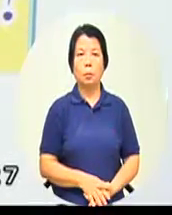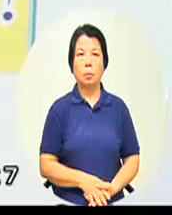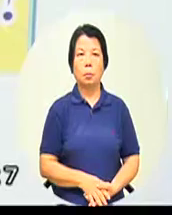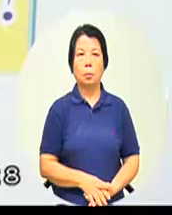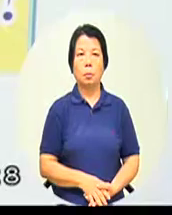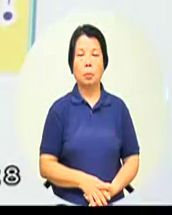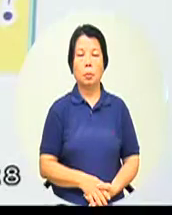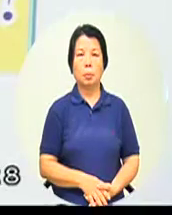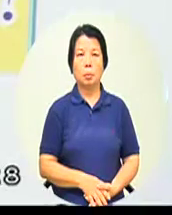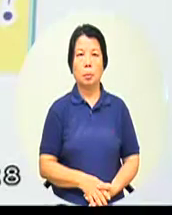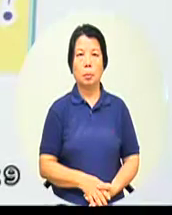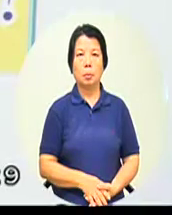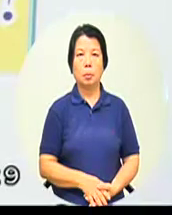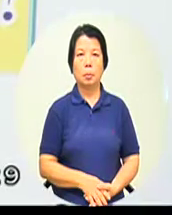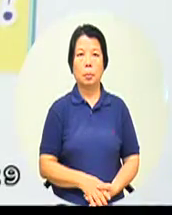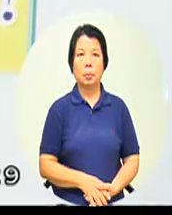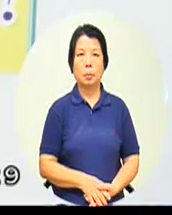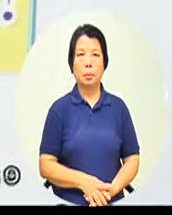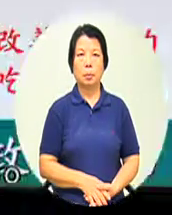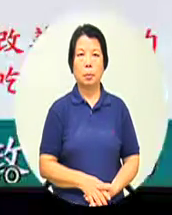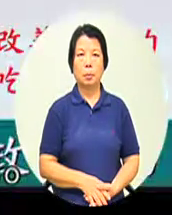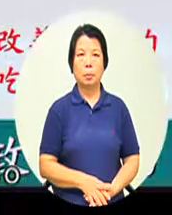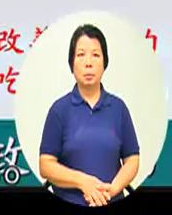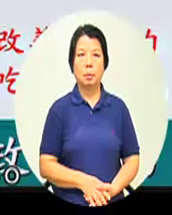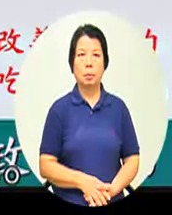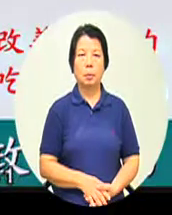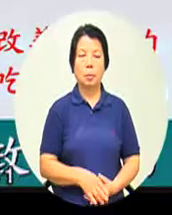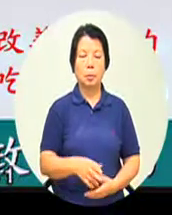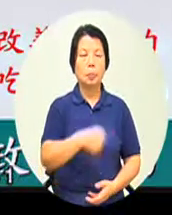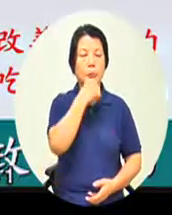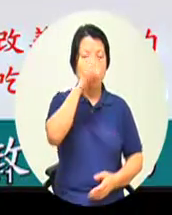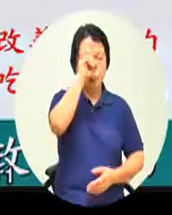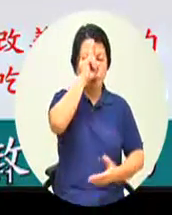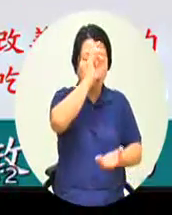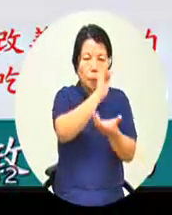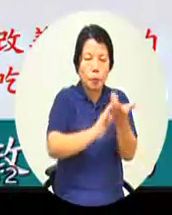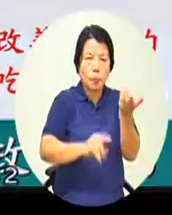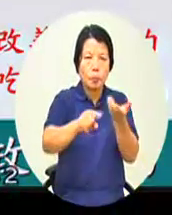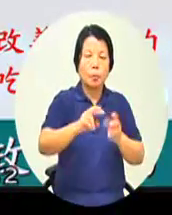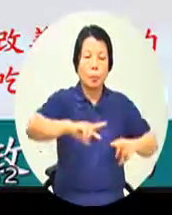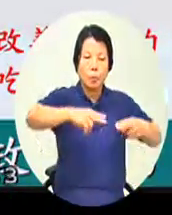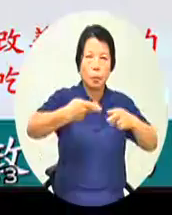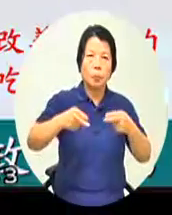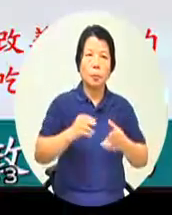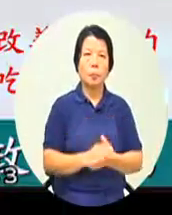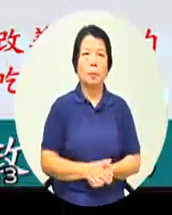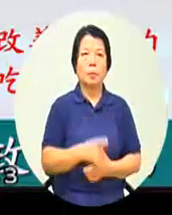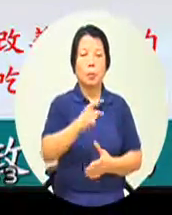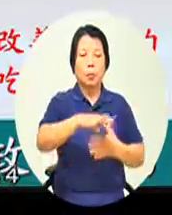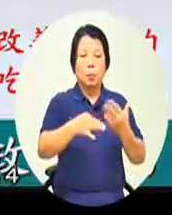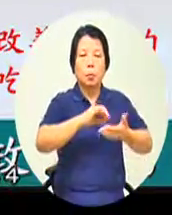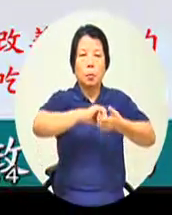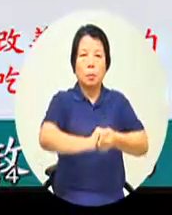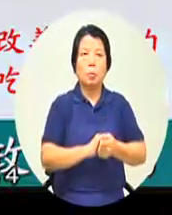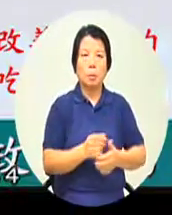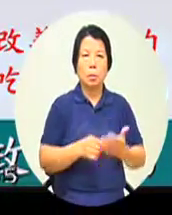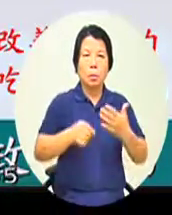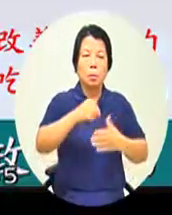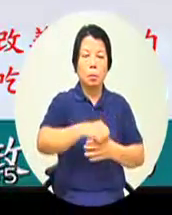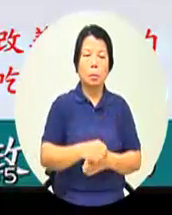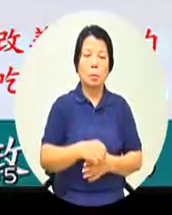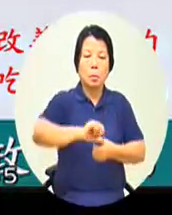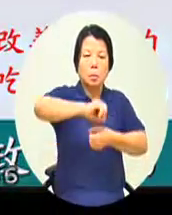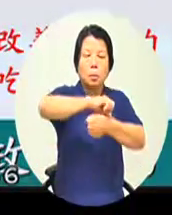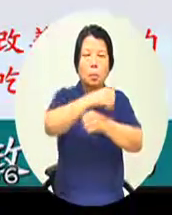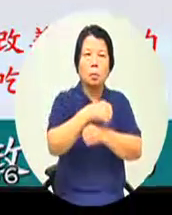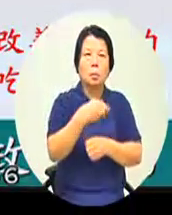好啦，您今天跟我准备营养午餐啦、啊，调整却没有规定涨价的三元要用在市